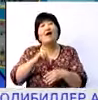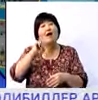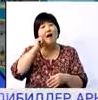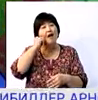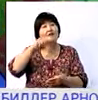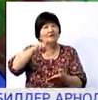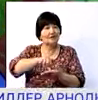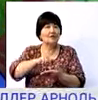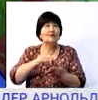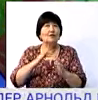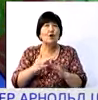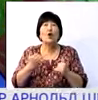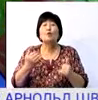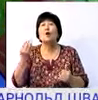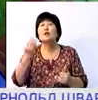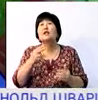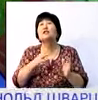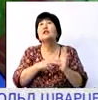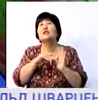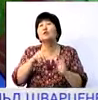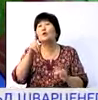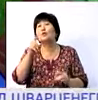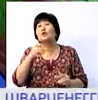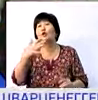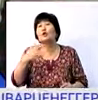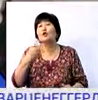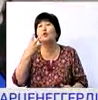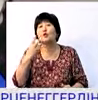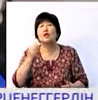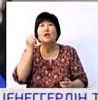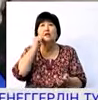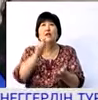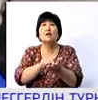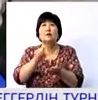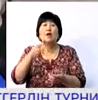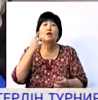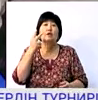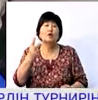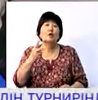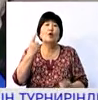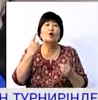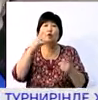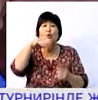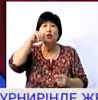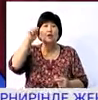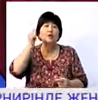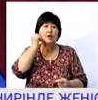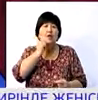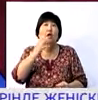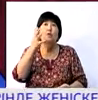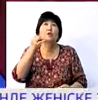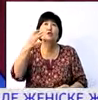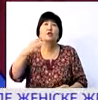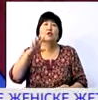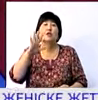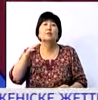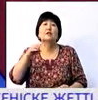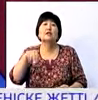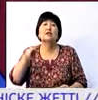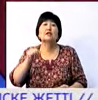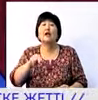шығып жатыр ол ауылдан. Бүгінде шелді 8153 зейнеткер бар, оның екеуі Ұлы Отан соғысының ардагері, ал 545-і тылда